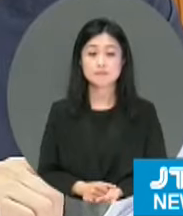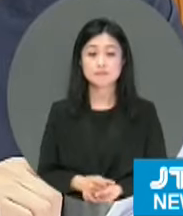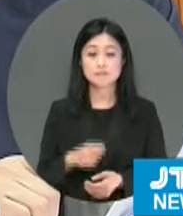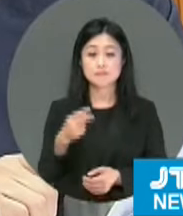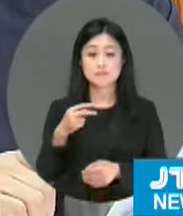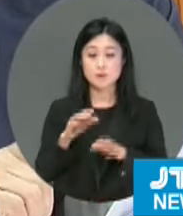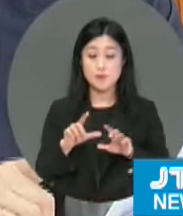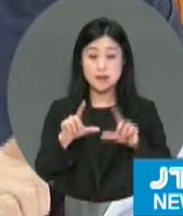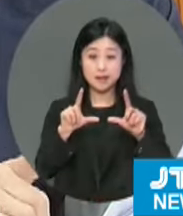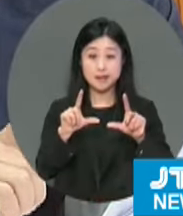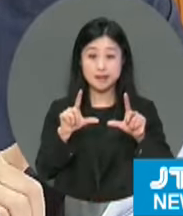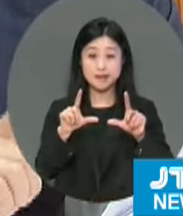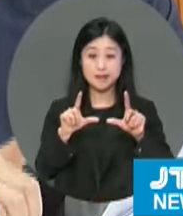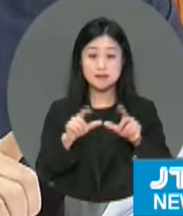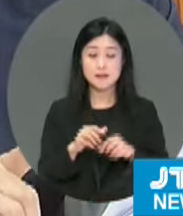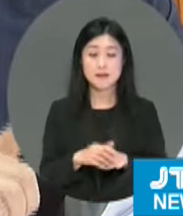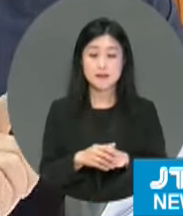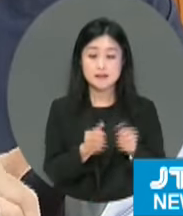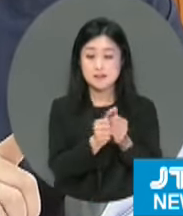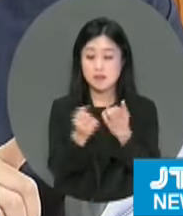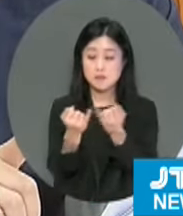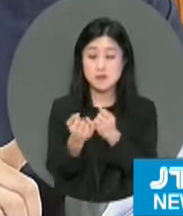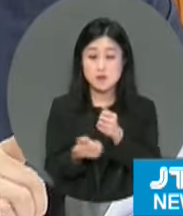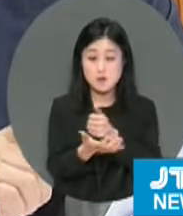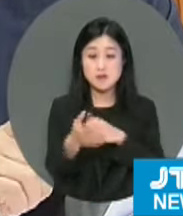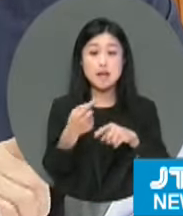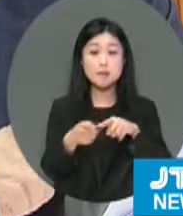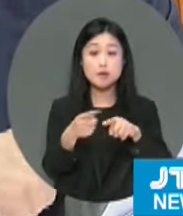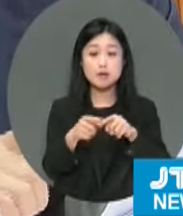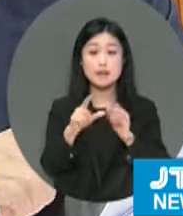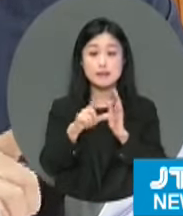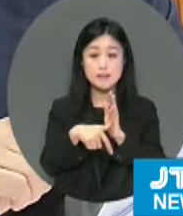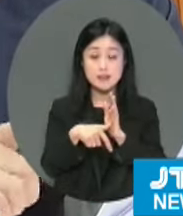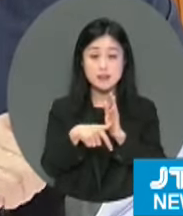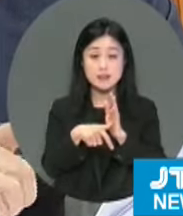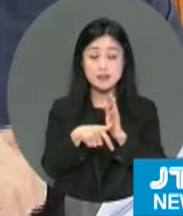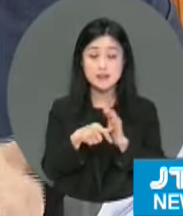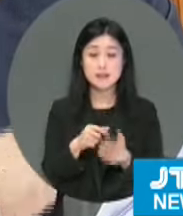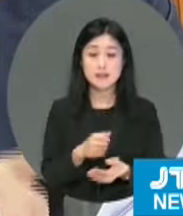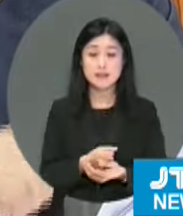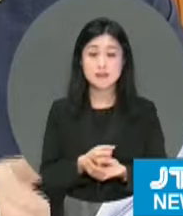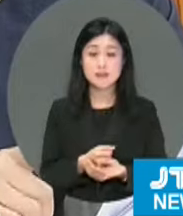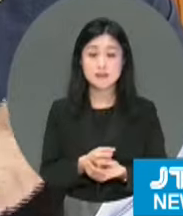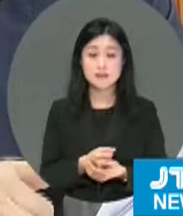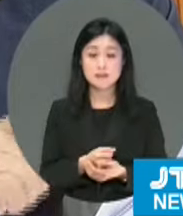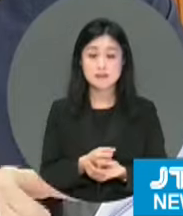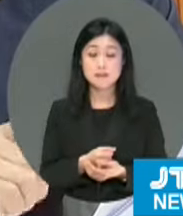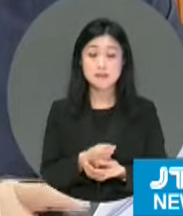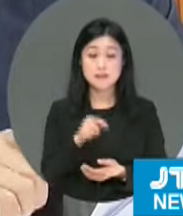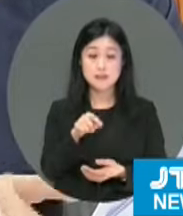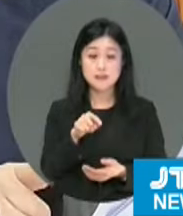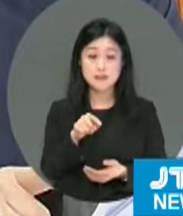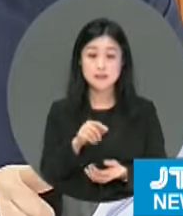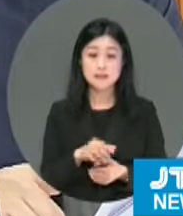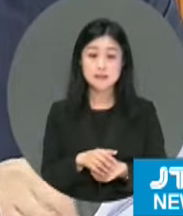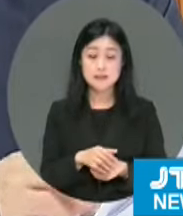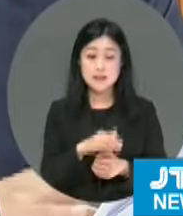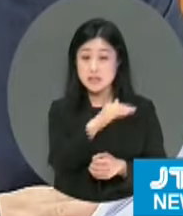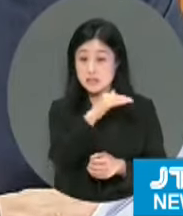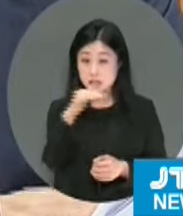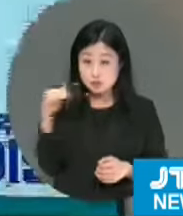24년도에 성별 영향 평가를 했을 때는 이런 그 개선 과제를 이행 완료한 걸 기준으로 지표를